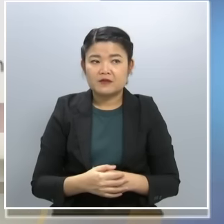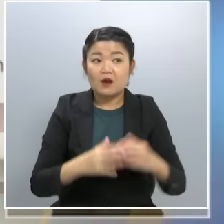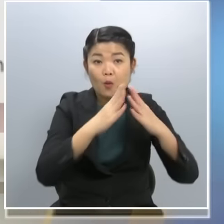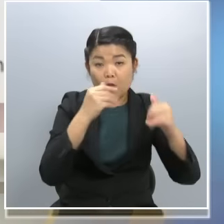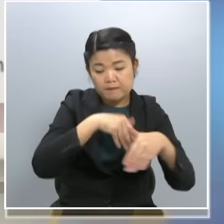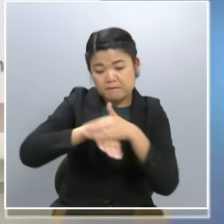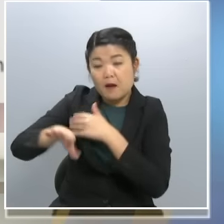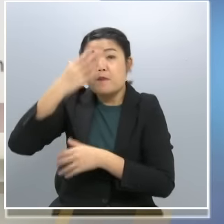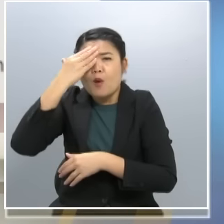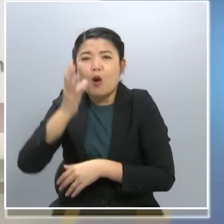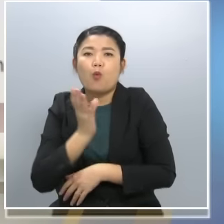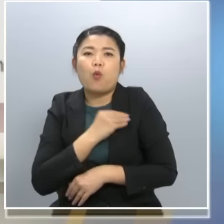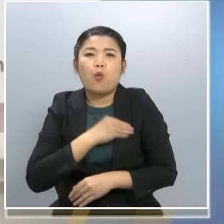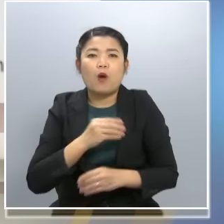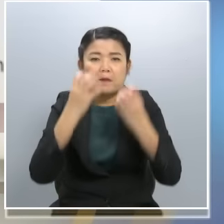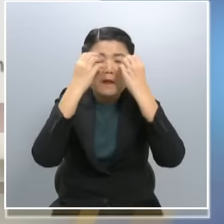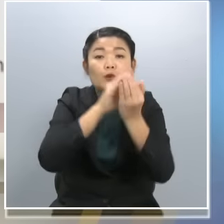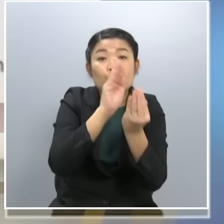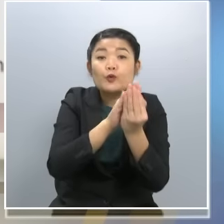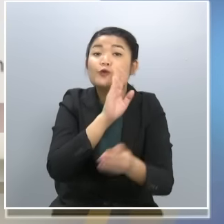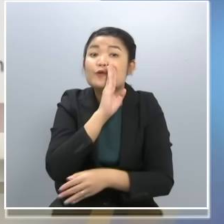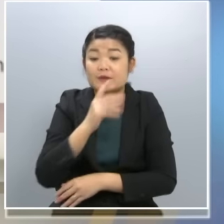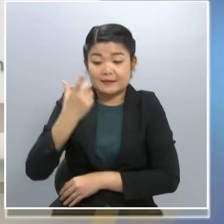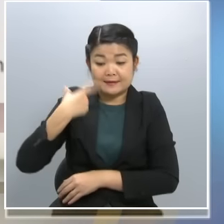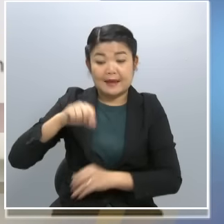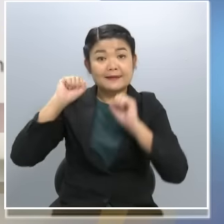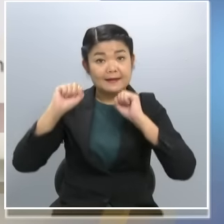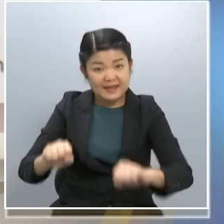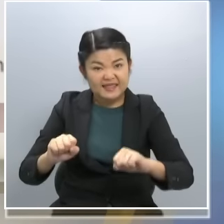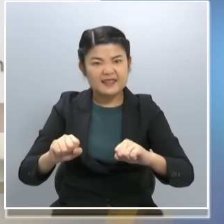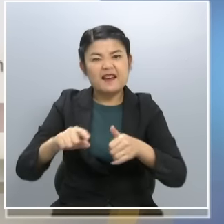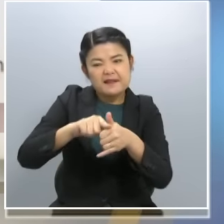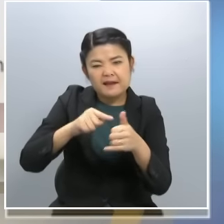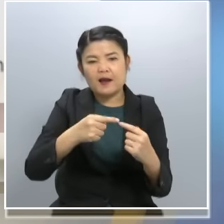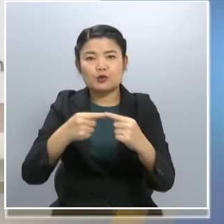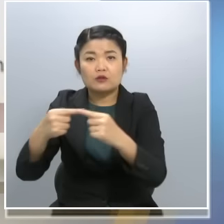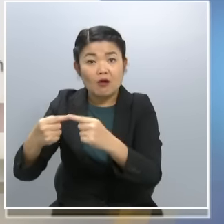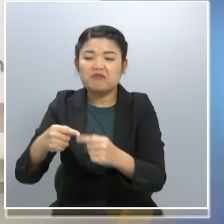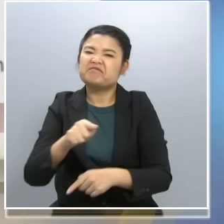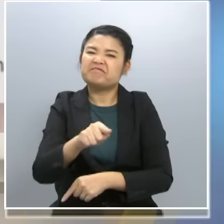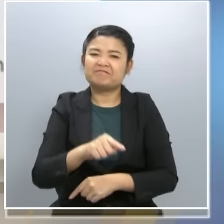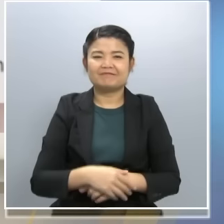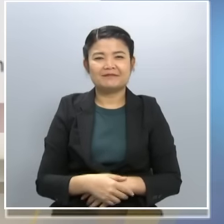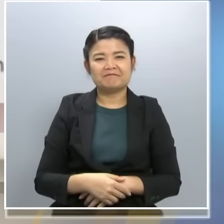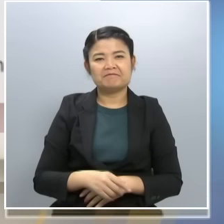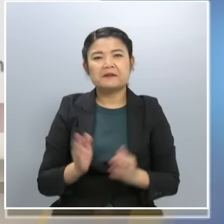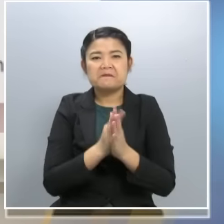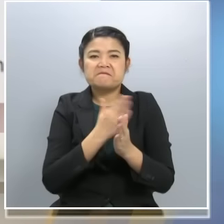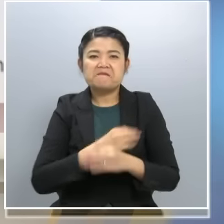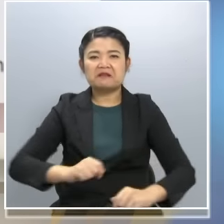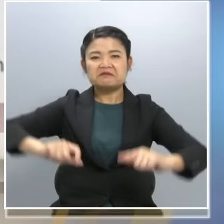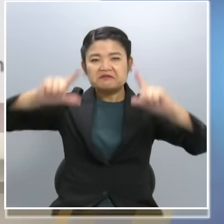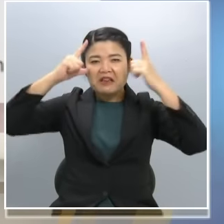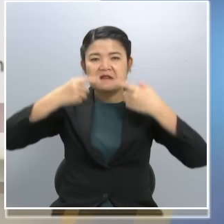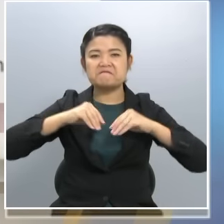เพราะกลัวตุ๊กแกถ้าหนุ่มกัญชัยเป็นศาเตี้ยเป็นฆาตกรต่อเนื่องท่านจะไม่ได้มาเป็นพรีเซ็นเตอร์ให้ิไอคอนฉ่ำ